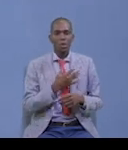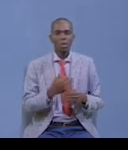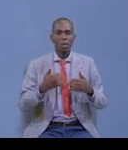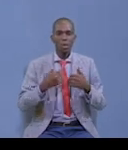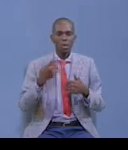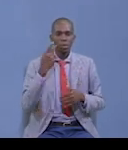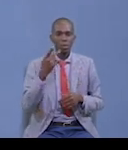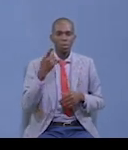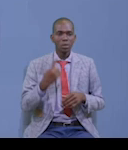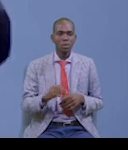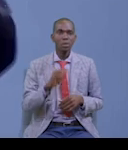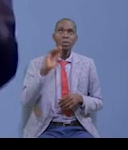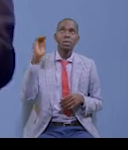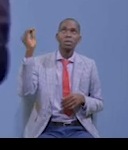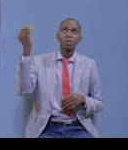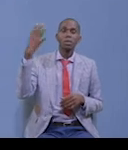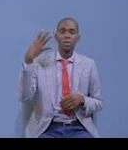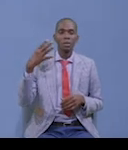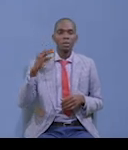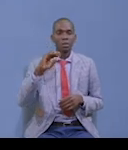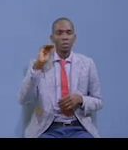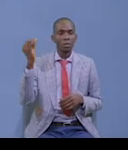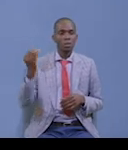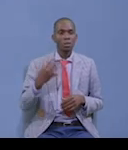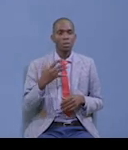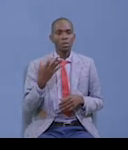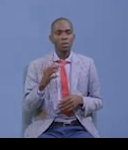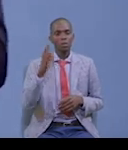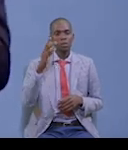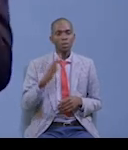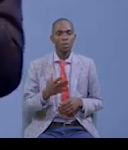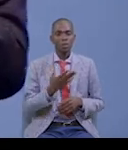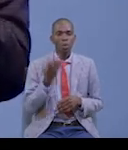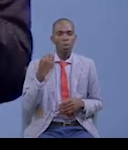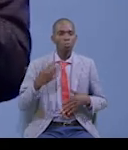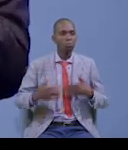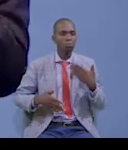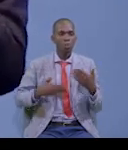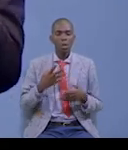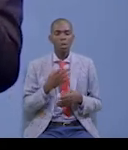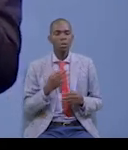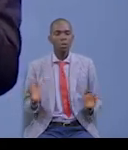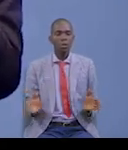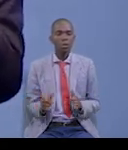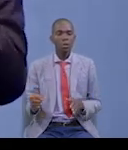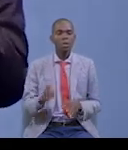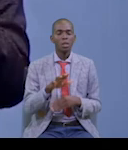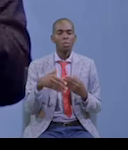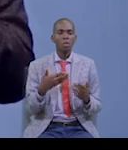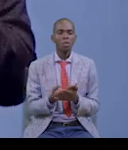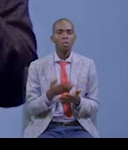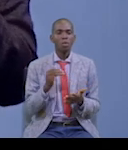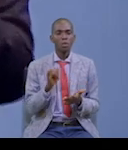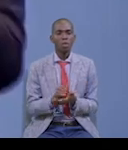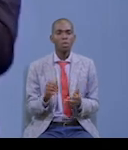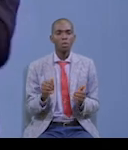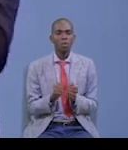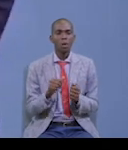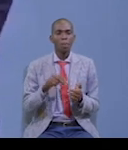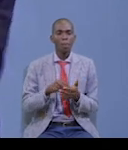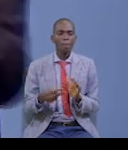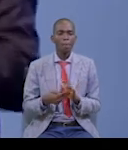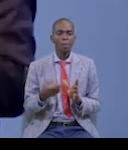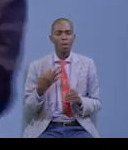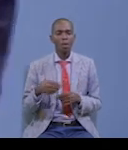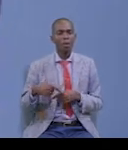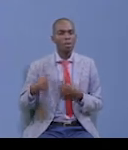was glad and exhorted them all that with purpose of heart they should